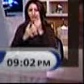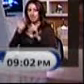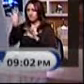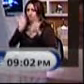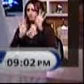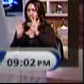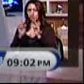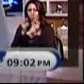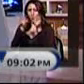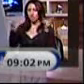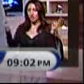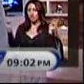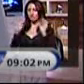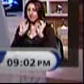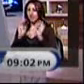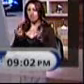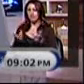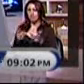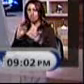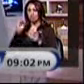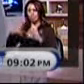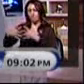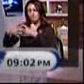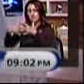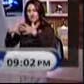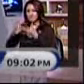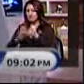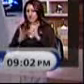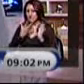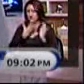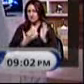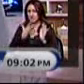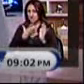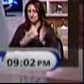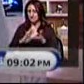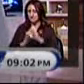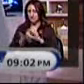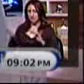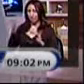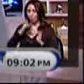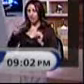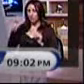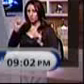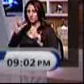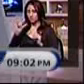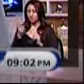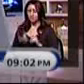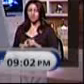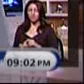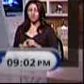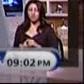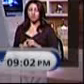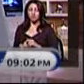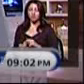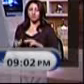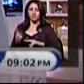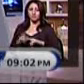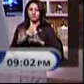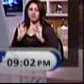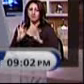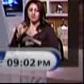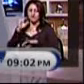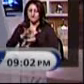جلدية وتناسلية، يعني اسمح لي مع احترامي طبعا، وطبعا ده تخصص مهم، بس هل في علاقة بين الامراض